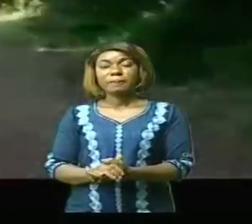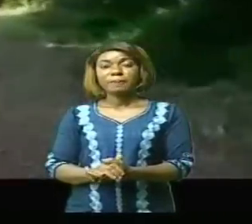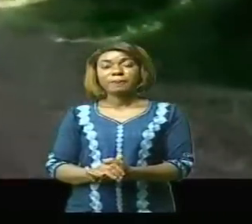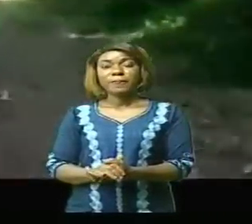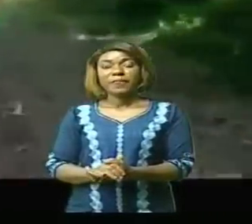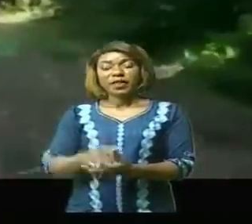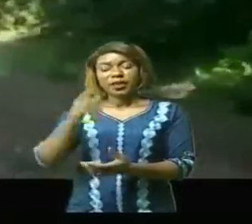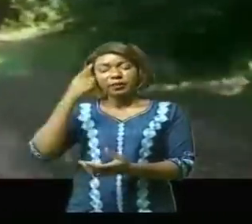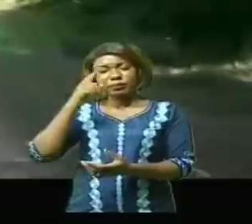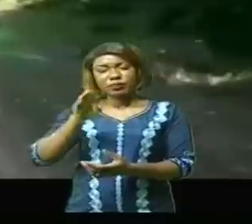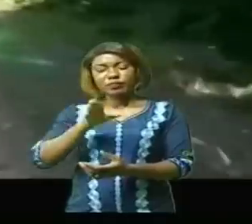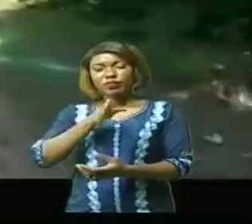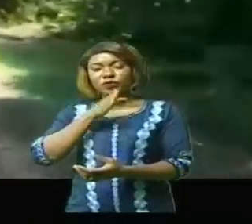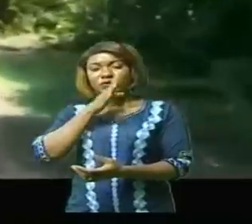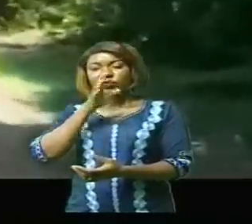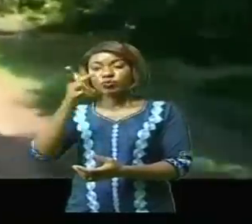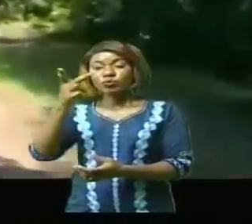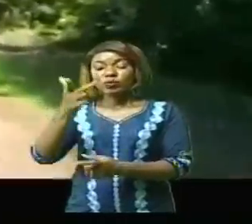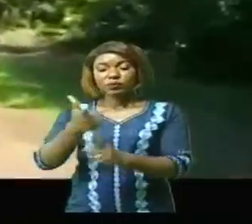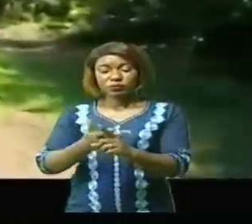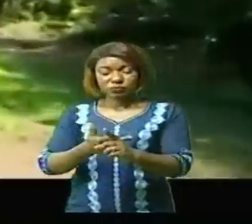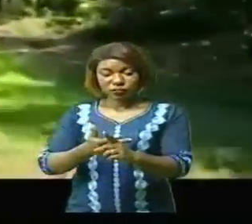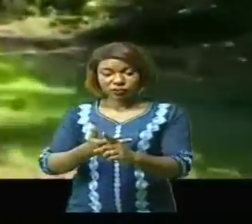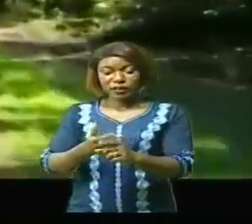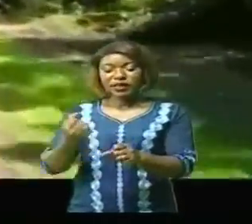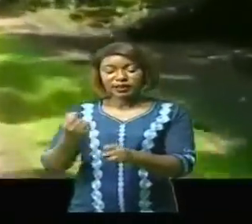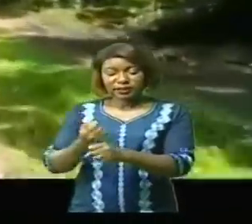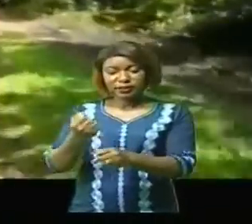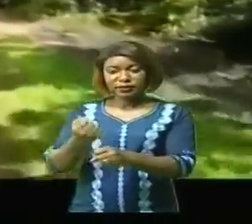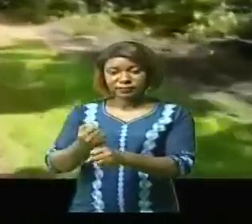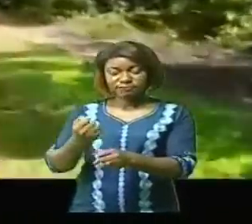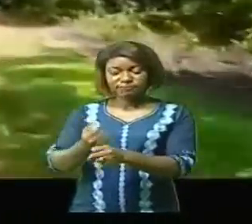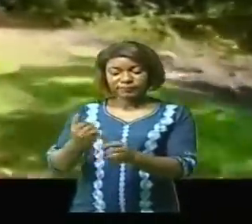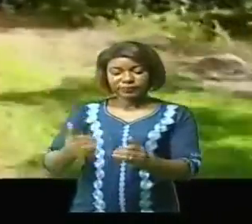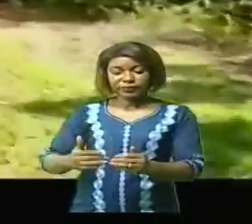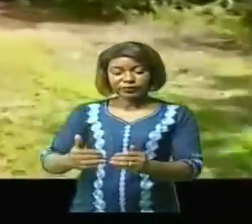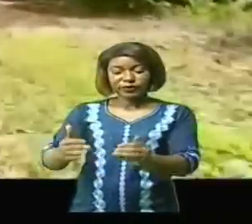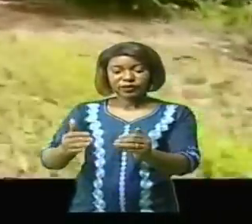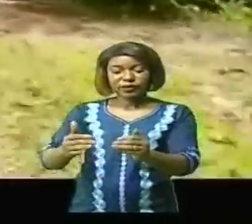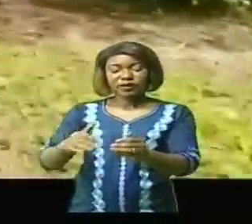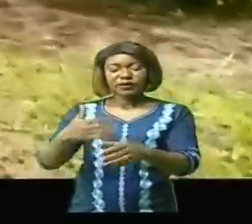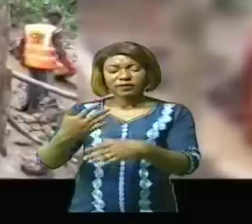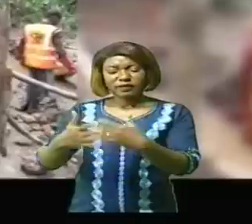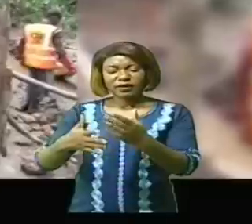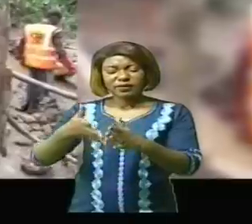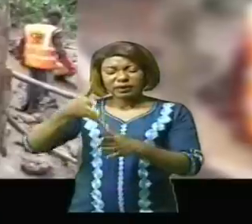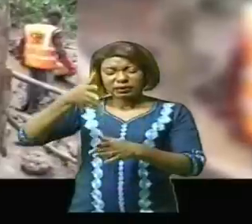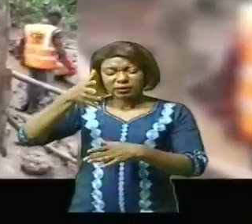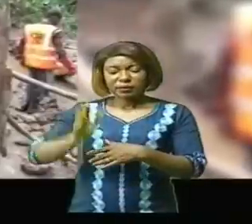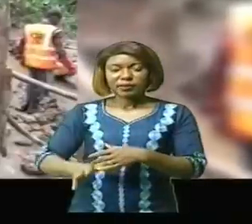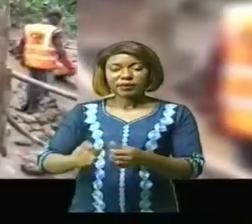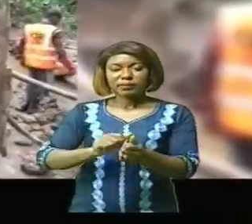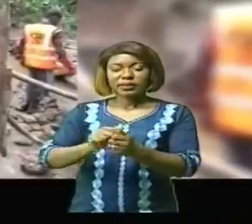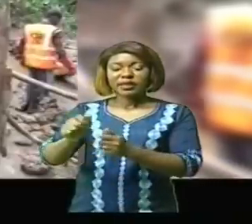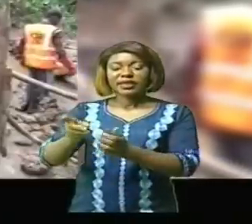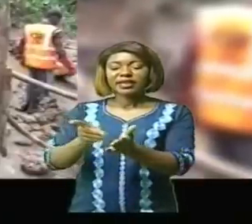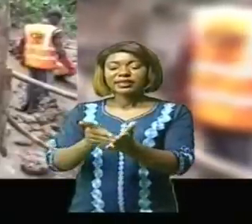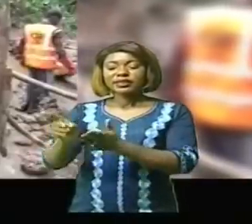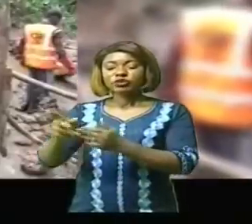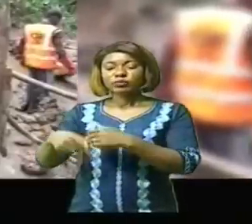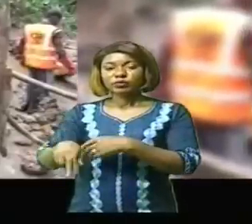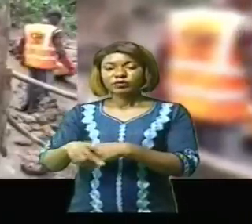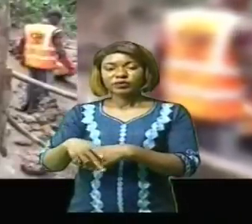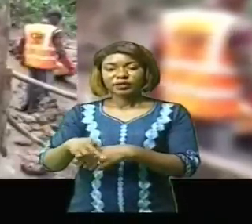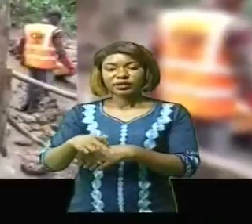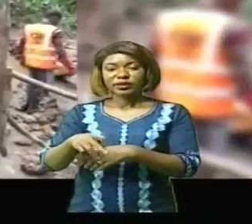Pour une durée de 3 mois, le travaux s'effectue avec professionnalisme par la direction provinciale